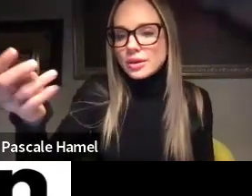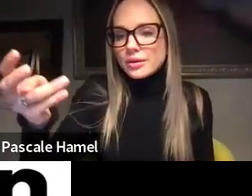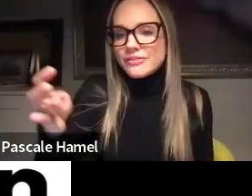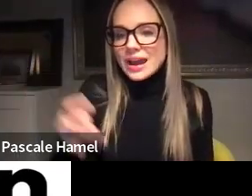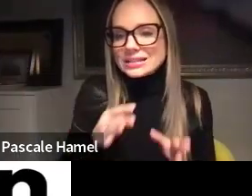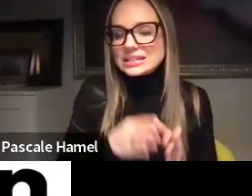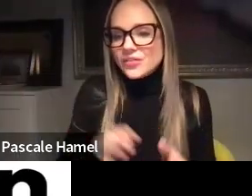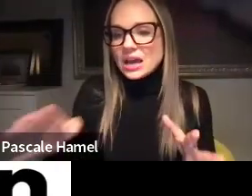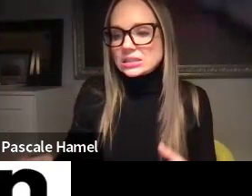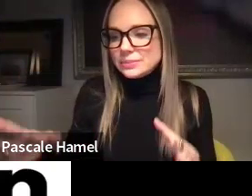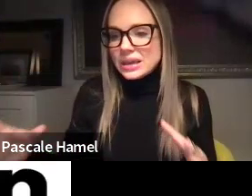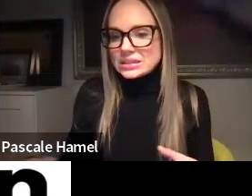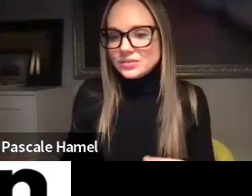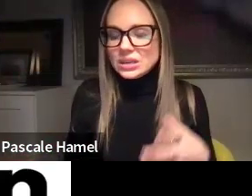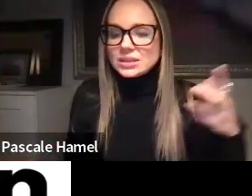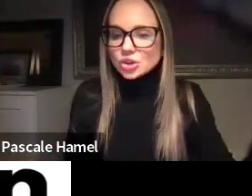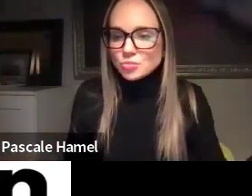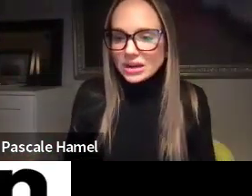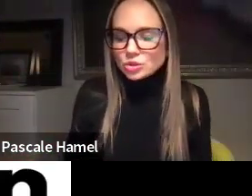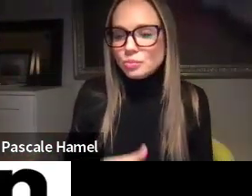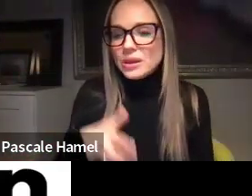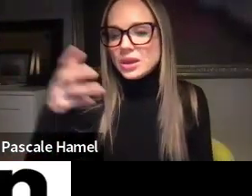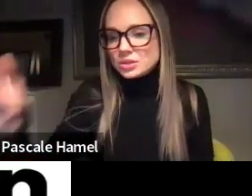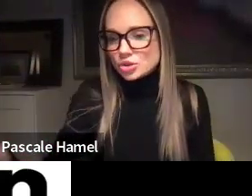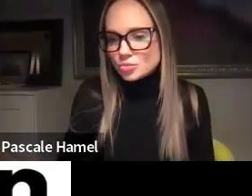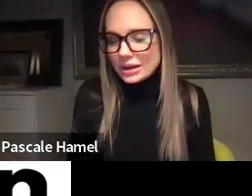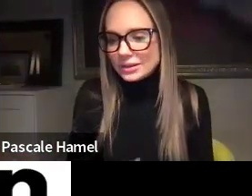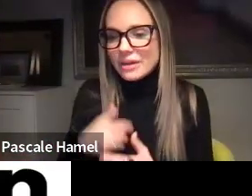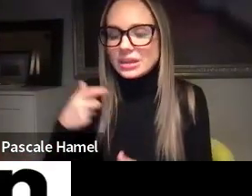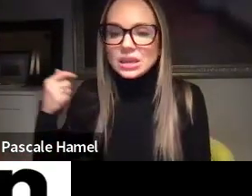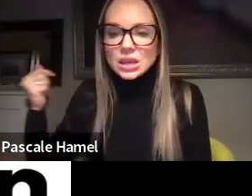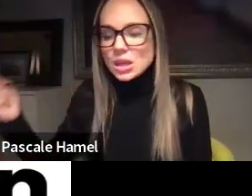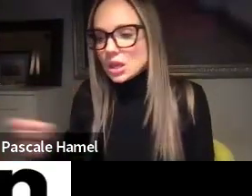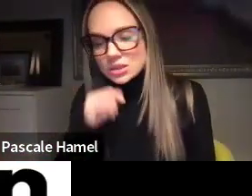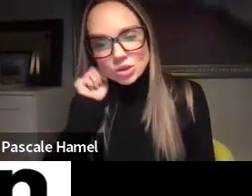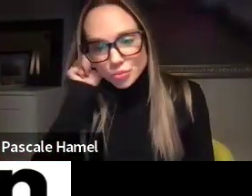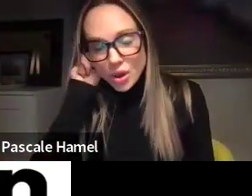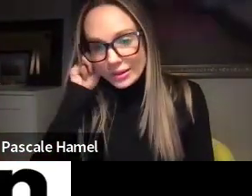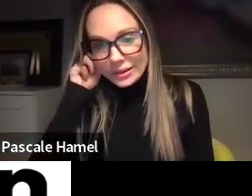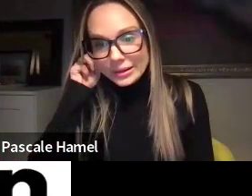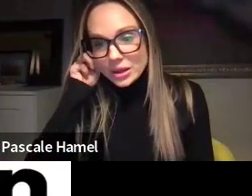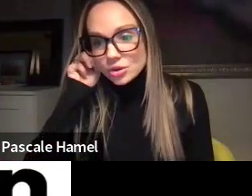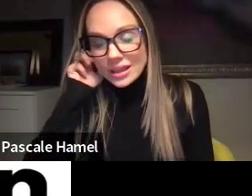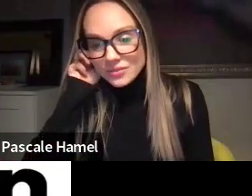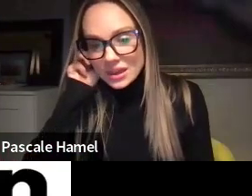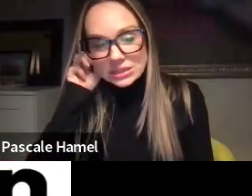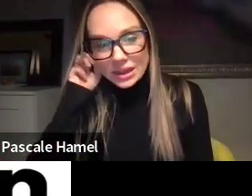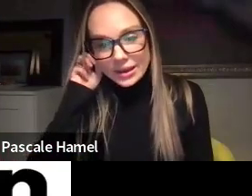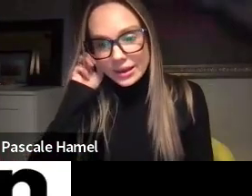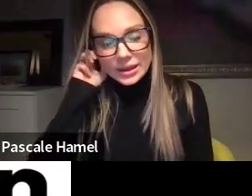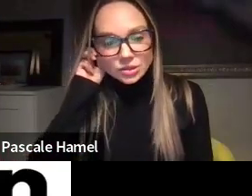voir faire différents types d'activités. Est-ce que je peux aller souper? Est-ce que je peux aller travailler? Est-ce que je peux aller dans